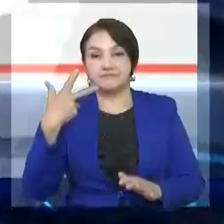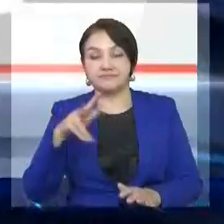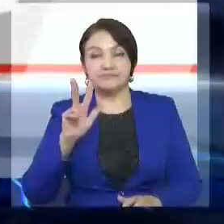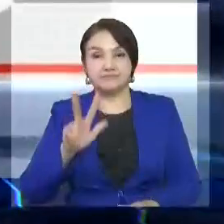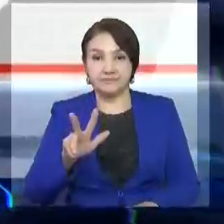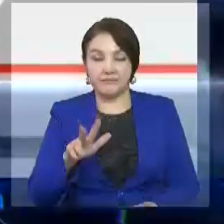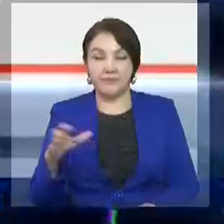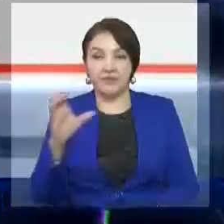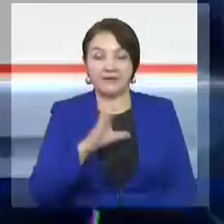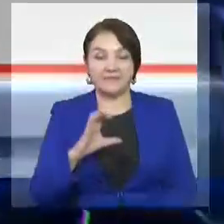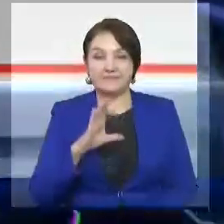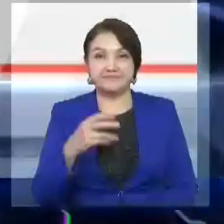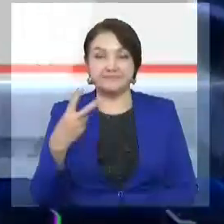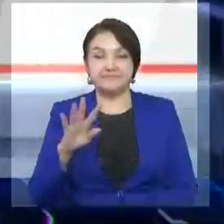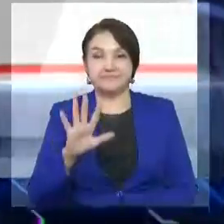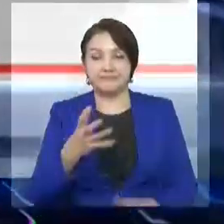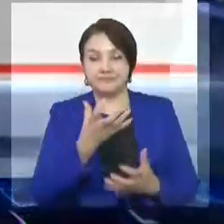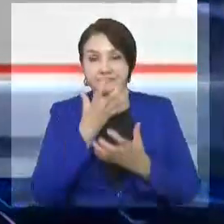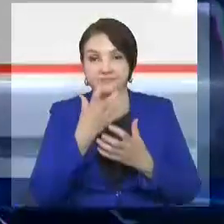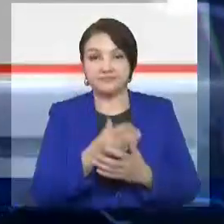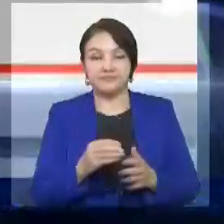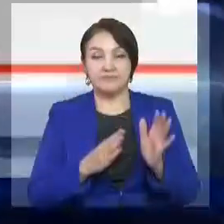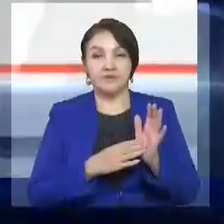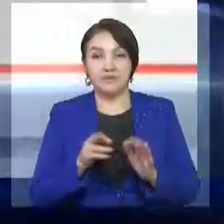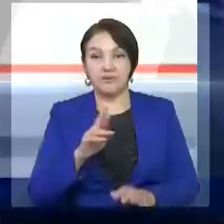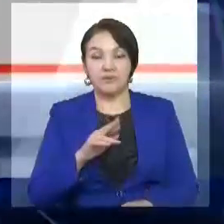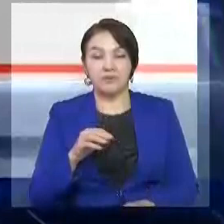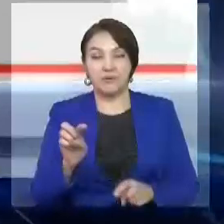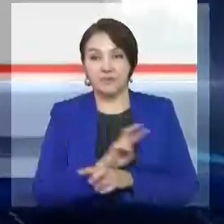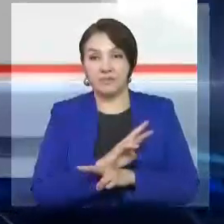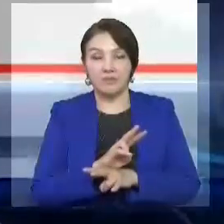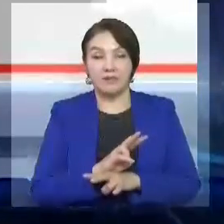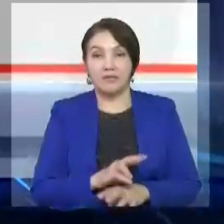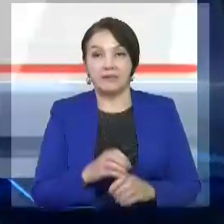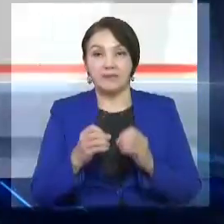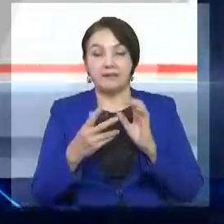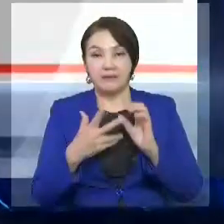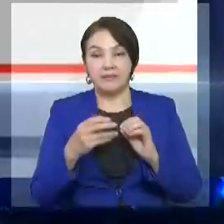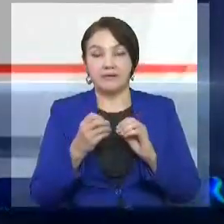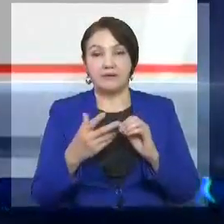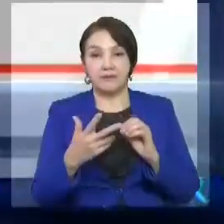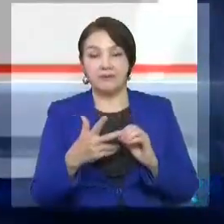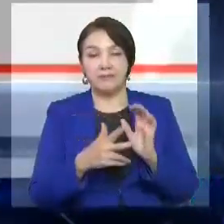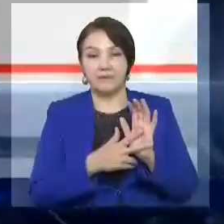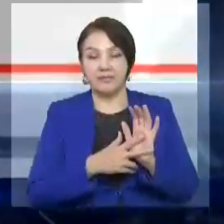28-33, на севере области 25 тепла. 9 июня ночью 13-18, на